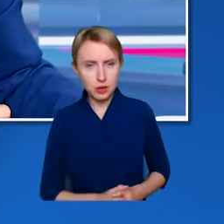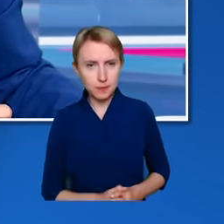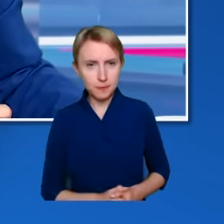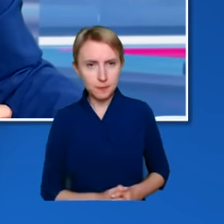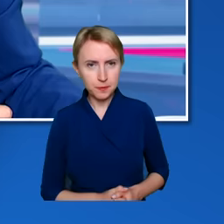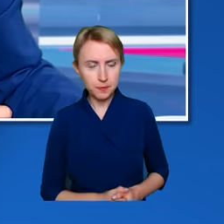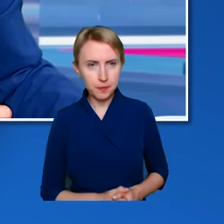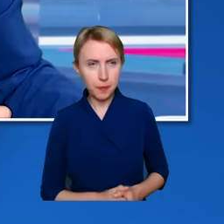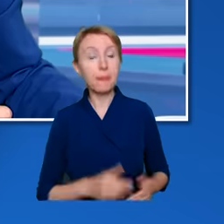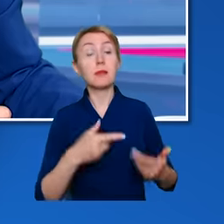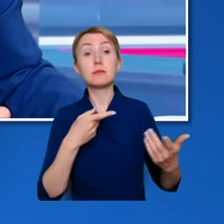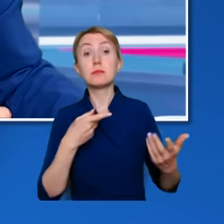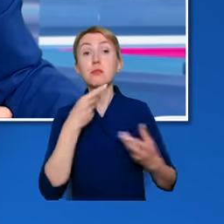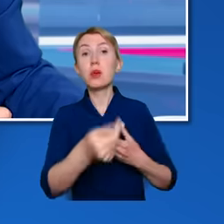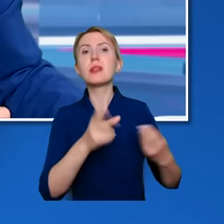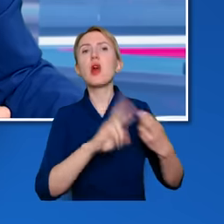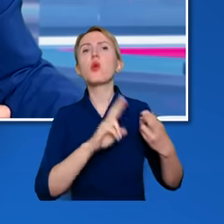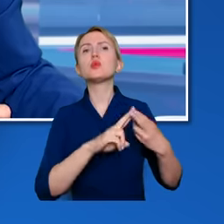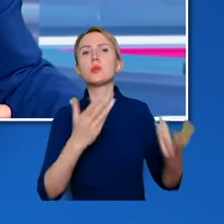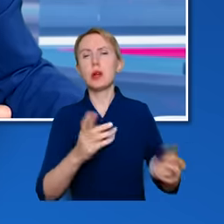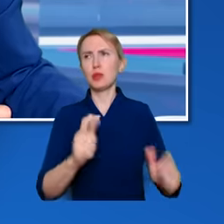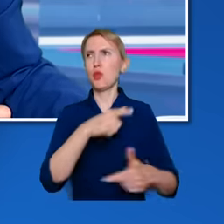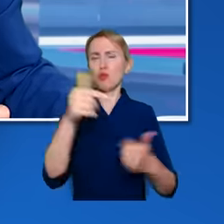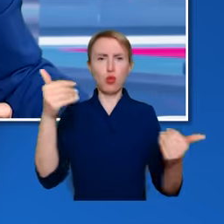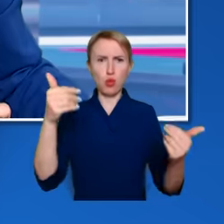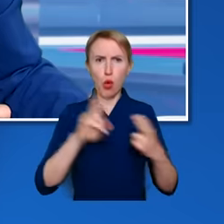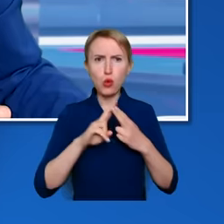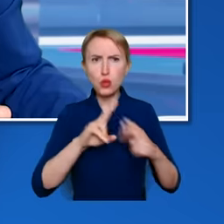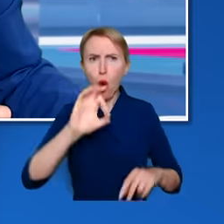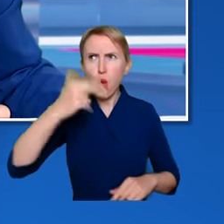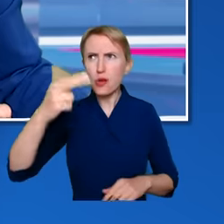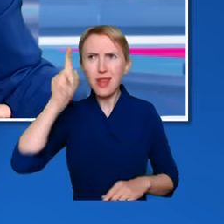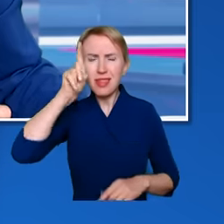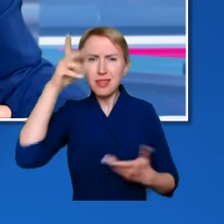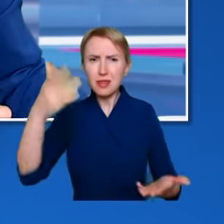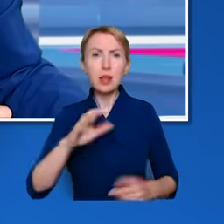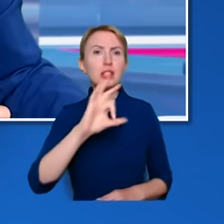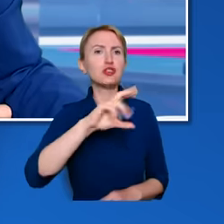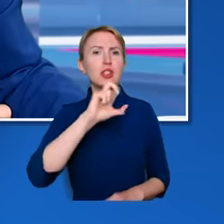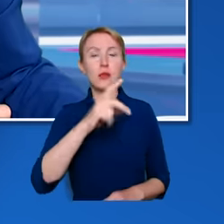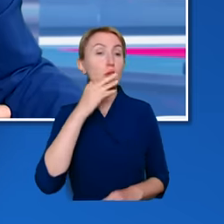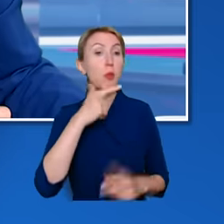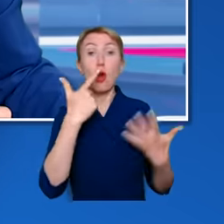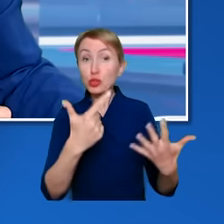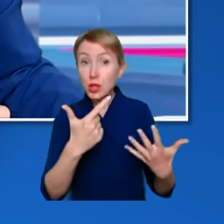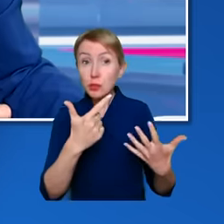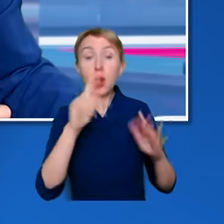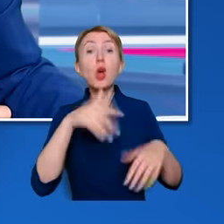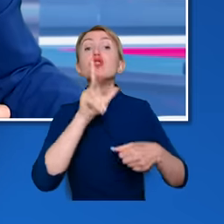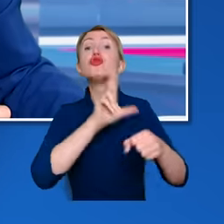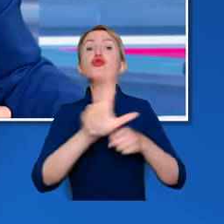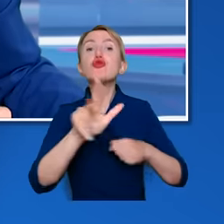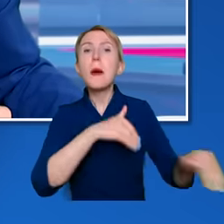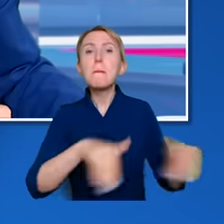za konsultację. Co on mógł, pytam się, konsultować w Orlenie? Tak samo Sienkiewicz. Nie mówimy o 7, tylko o 13